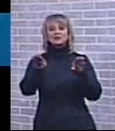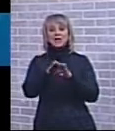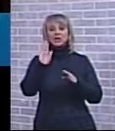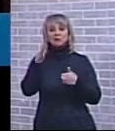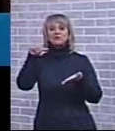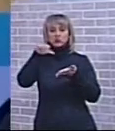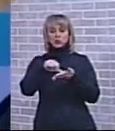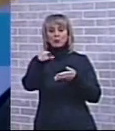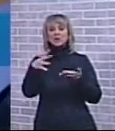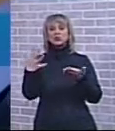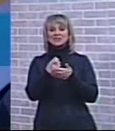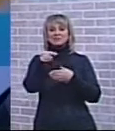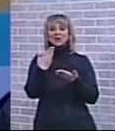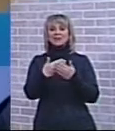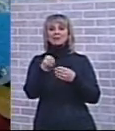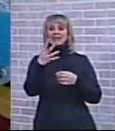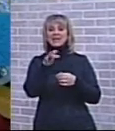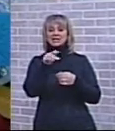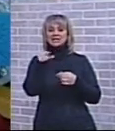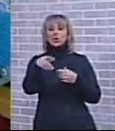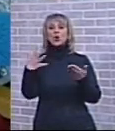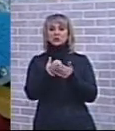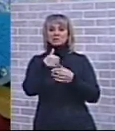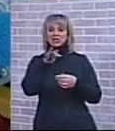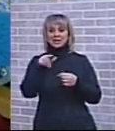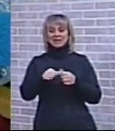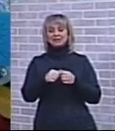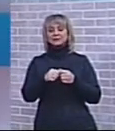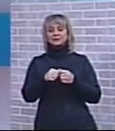ему и выступать. Успеху, например, уже 15 успешных лет.